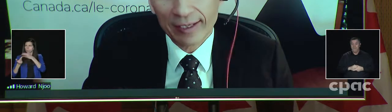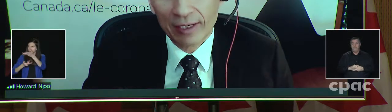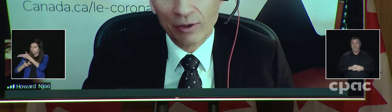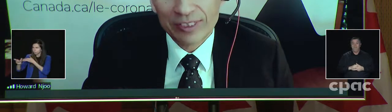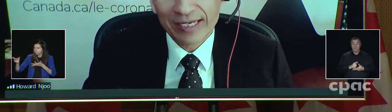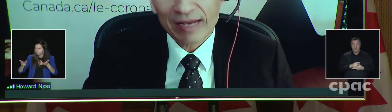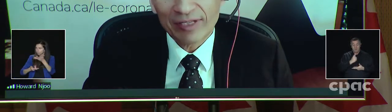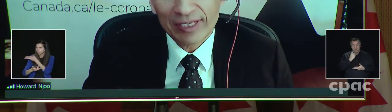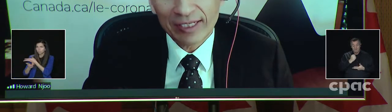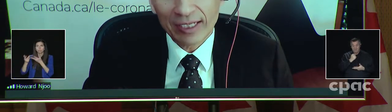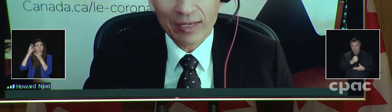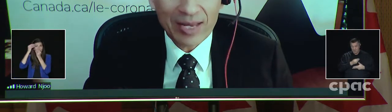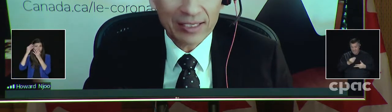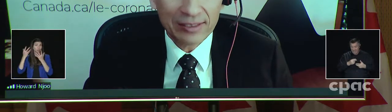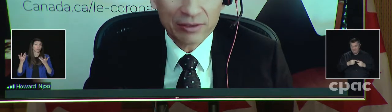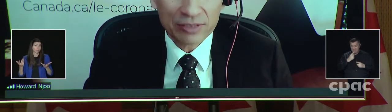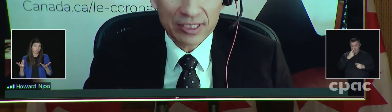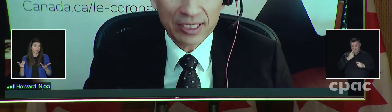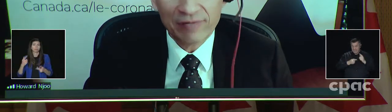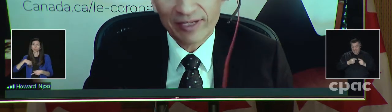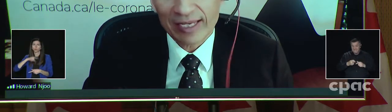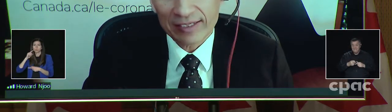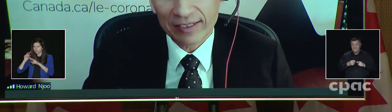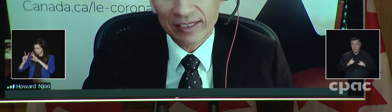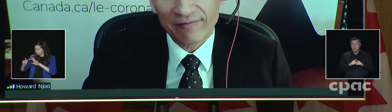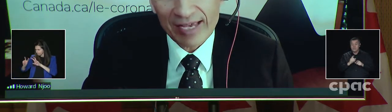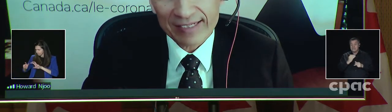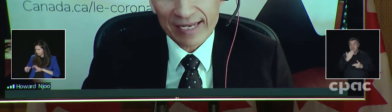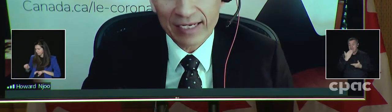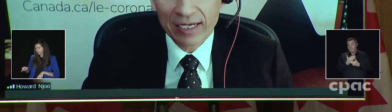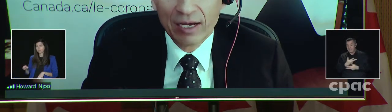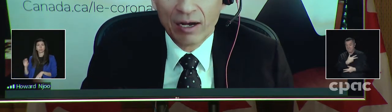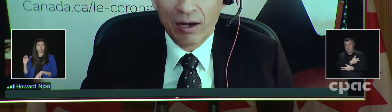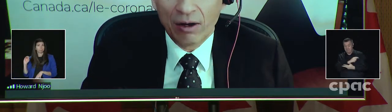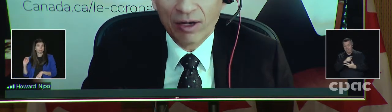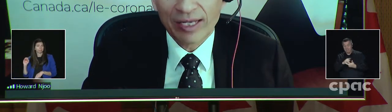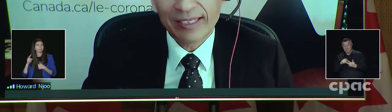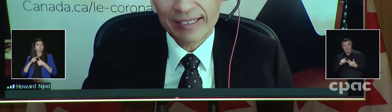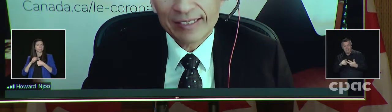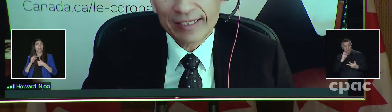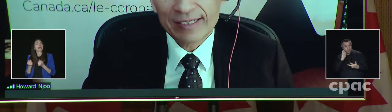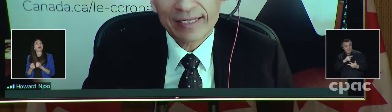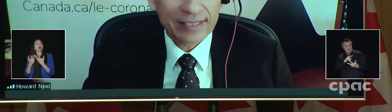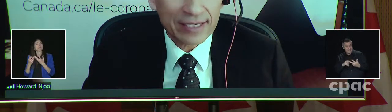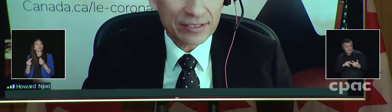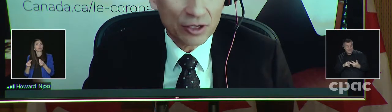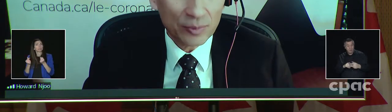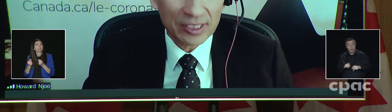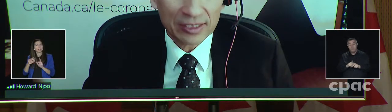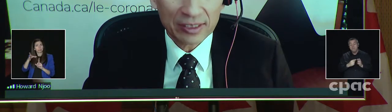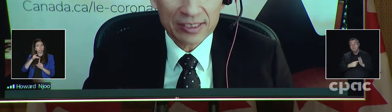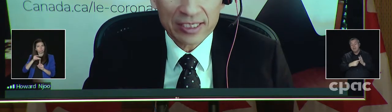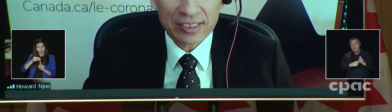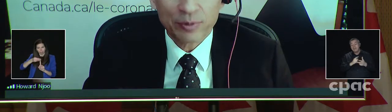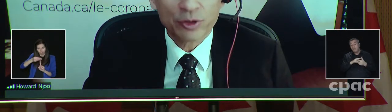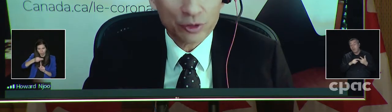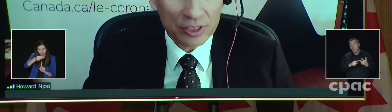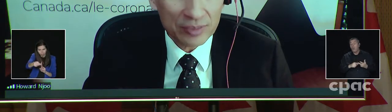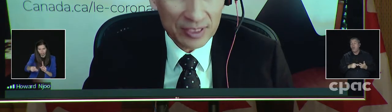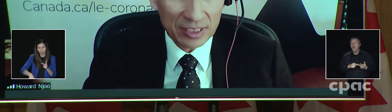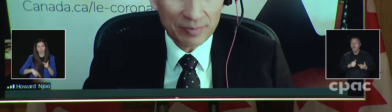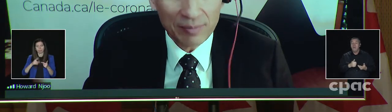Transmissibilité, aussi gravité de la maladie, aussi l'efficacité des vaccins. On a des indications, peut-être c'est